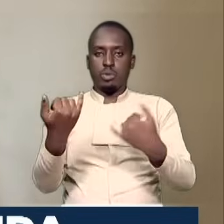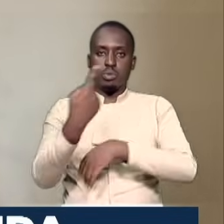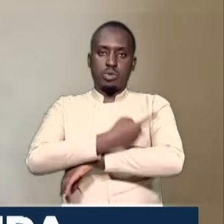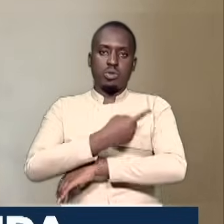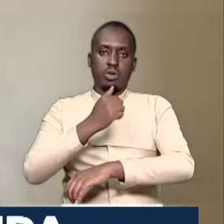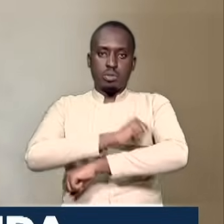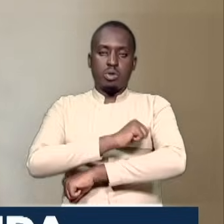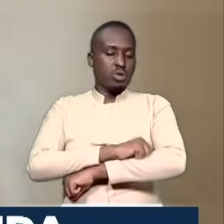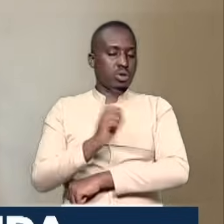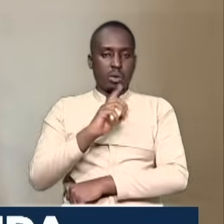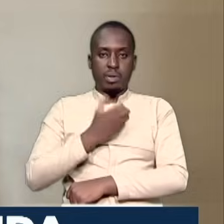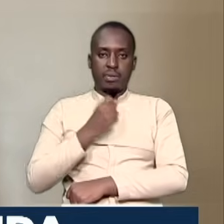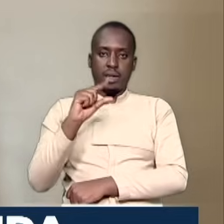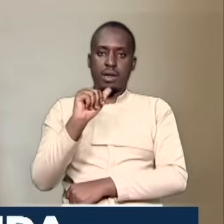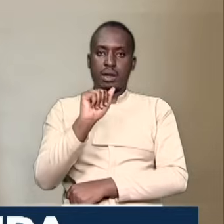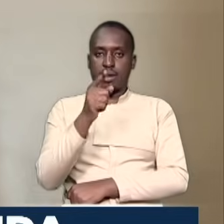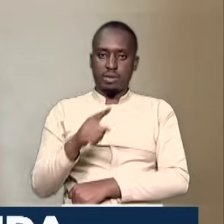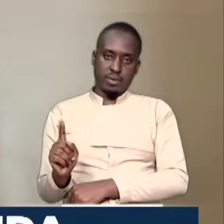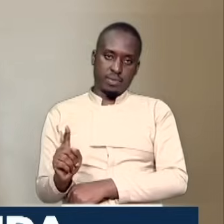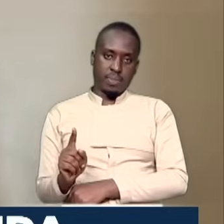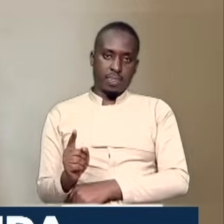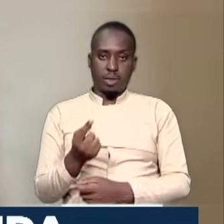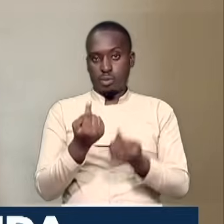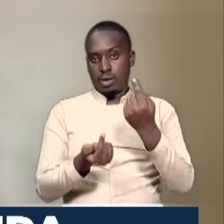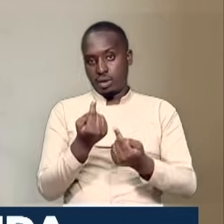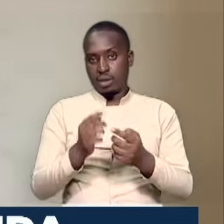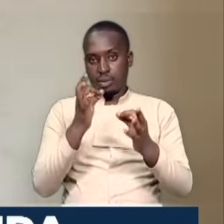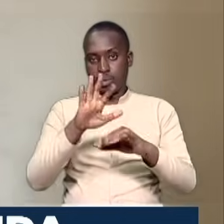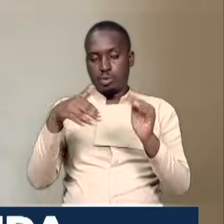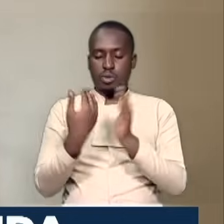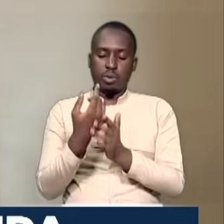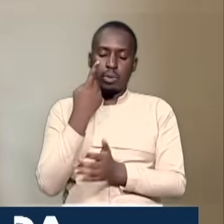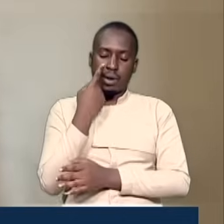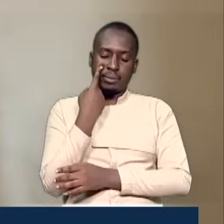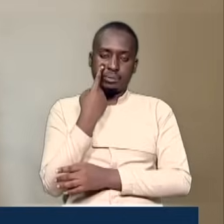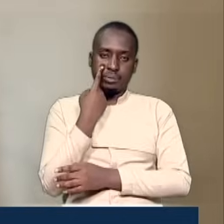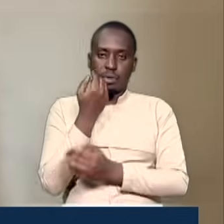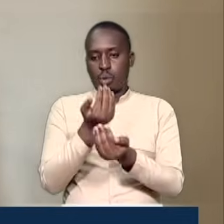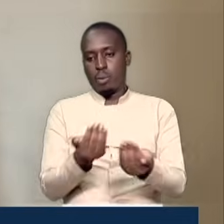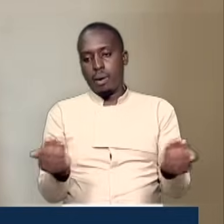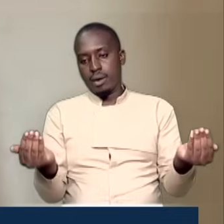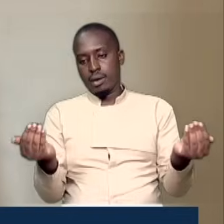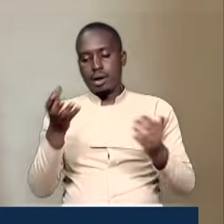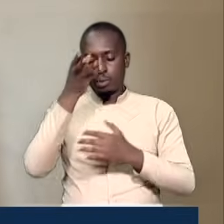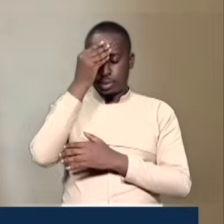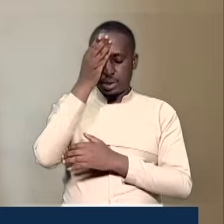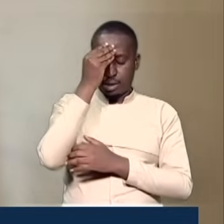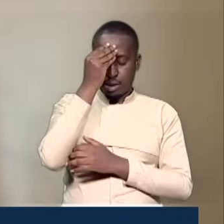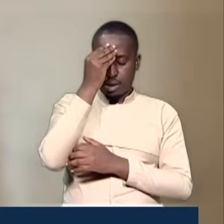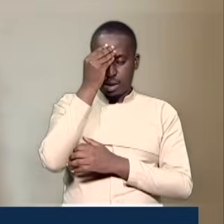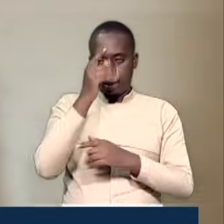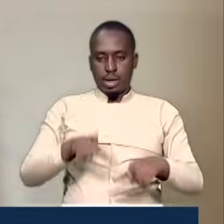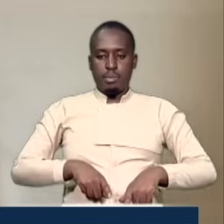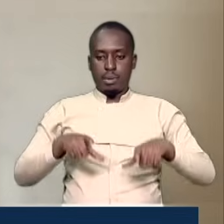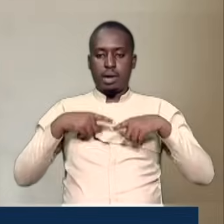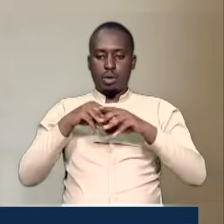nta gazi bagifite, barababona gazi. Rero ibyo byose ni ibintu usanga kubana, kwiga, mibereho ya